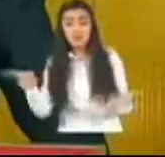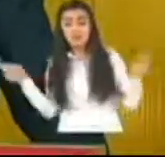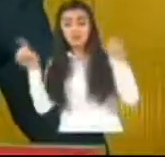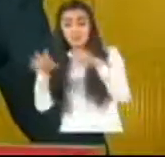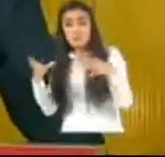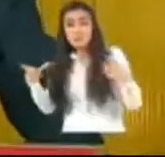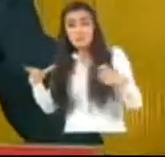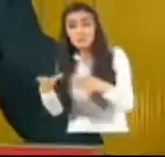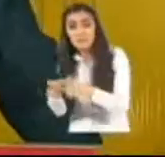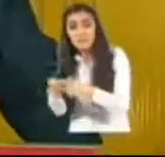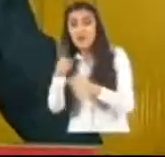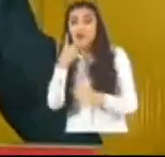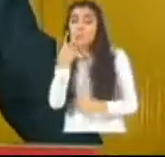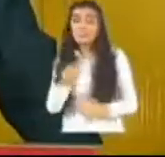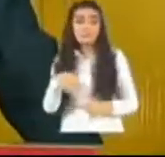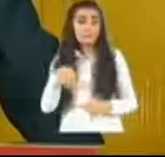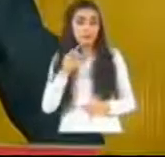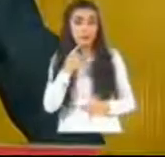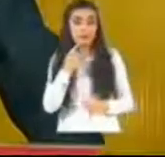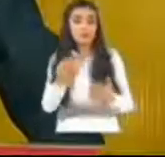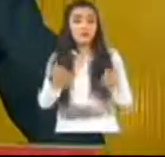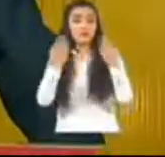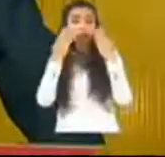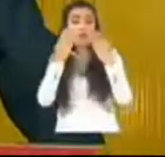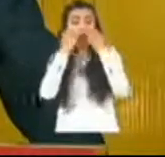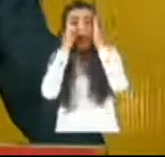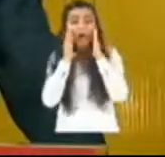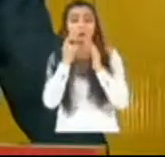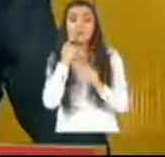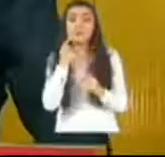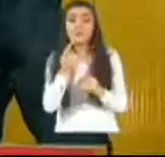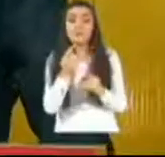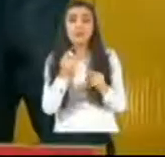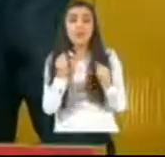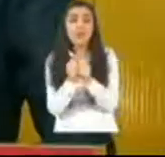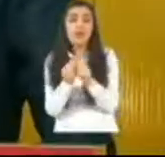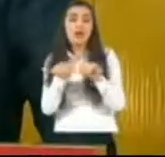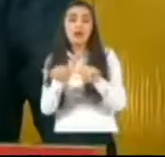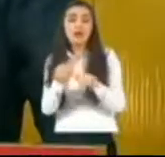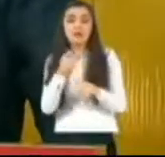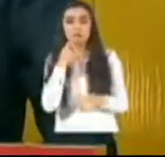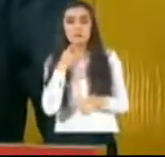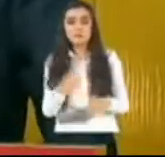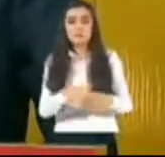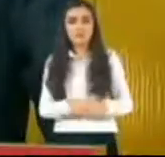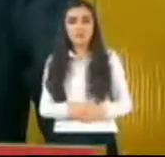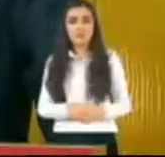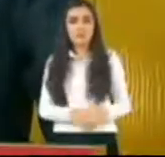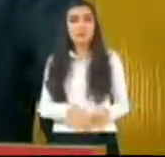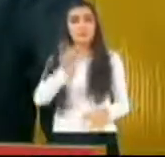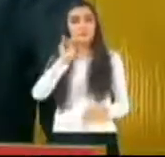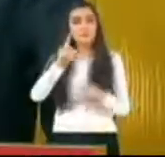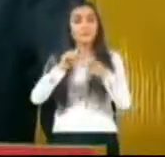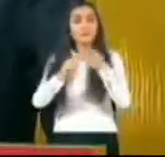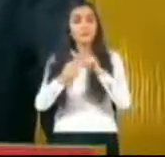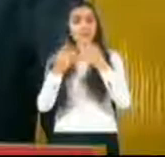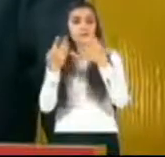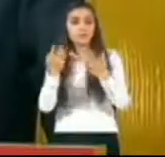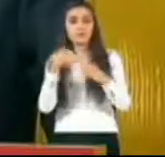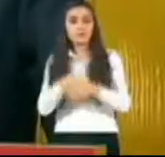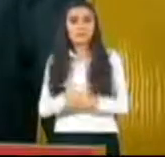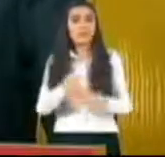toplama emelleri olmayacak, duaya amin demekle eşdeğerdir. Milliyetçi Hareket